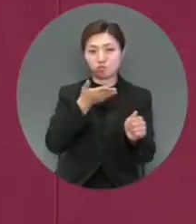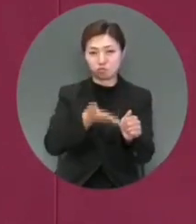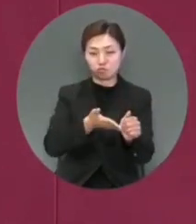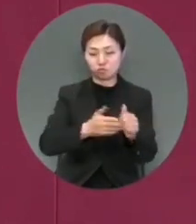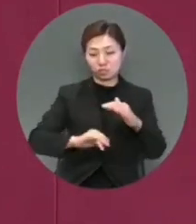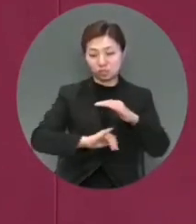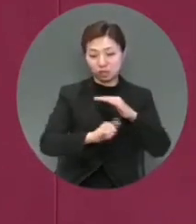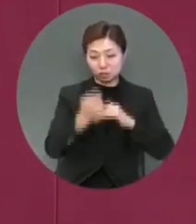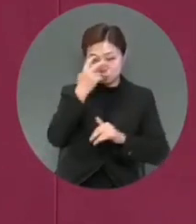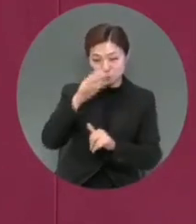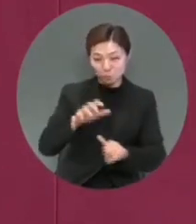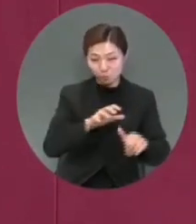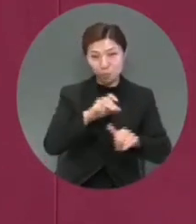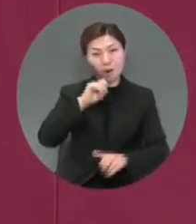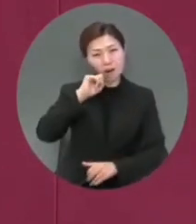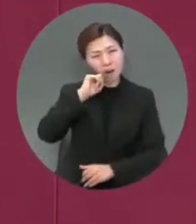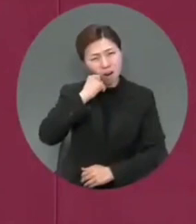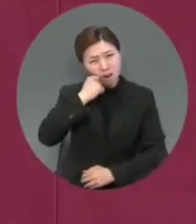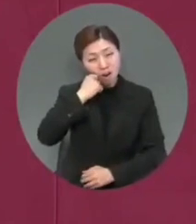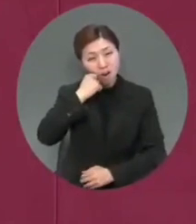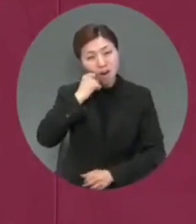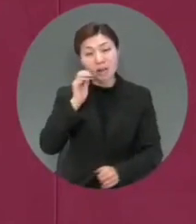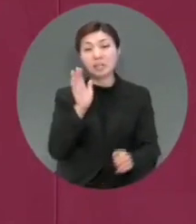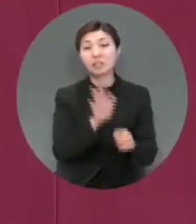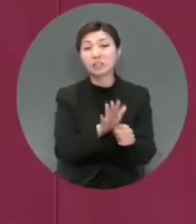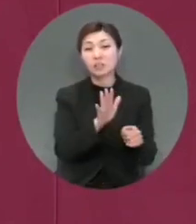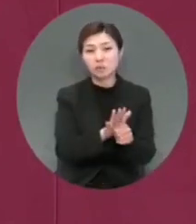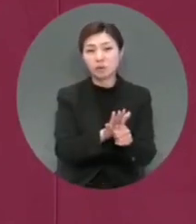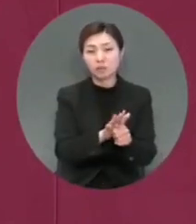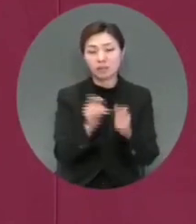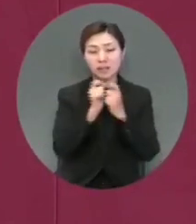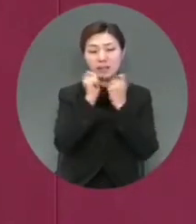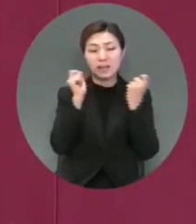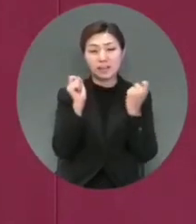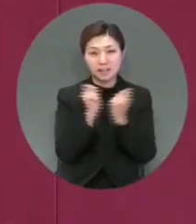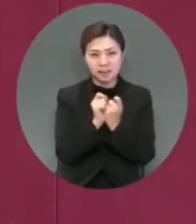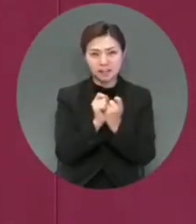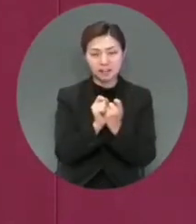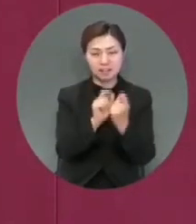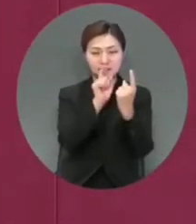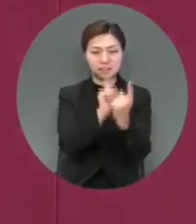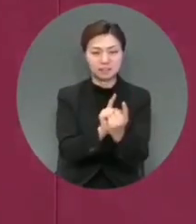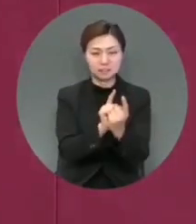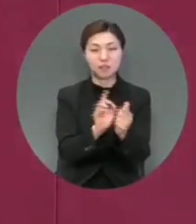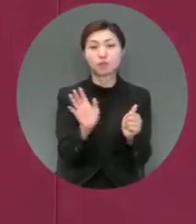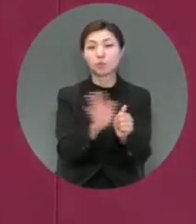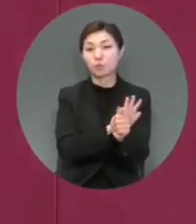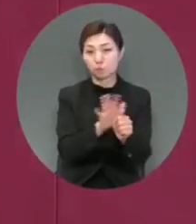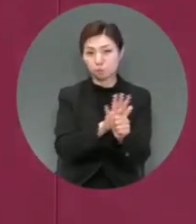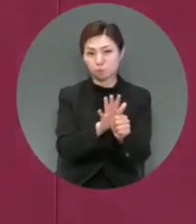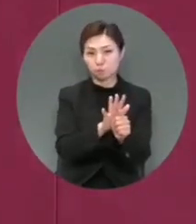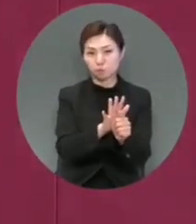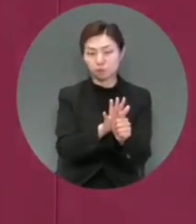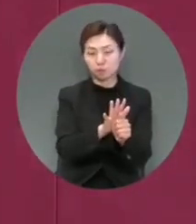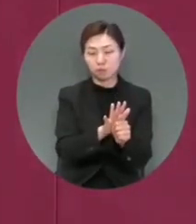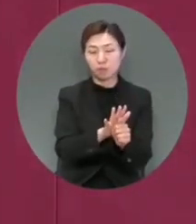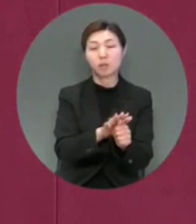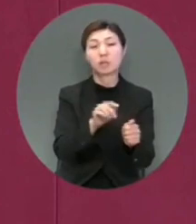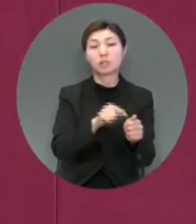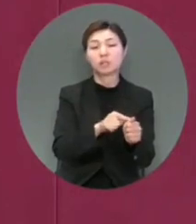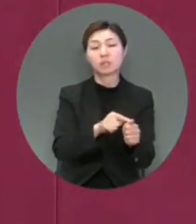돌봄이 불가능한 경우에 제공하는 개별 돌봄 시범 서비스를 전국에